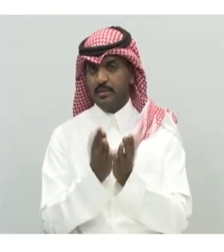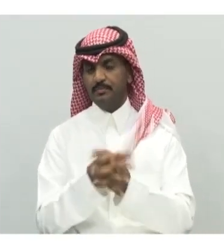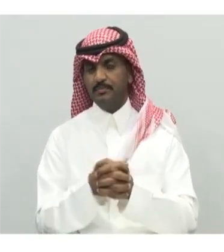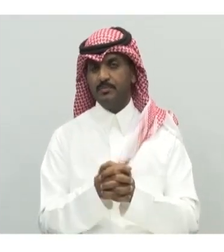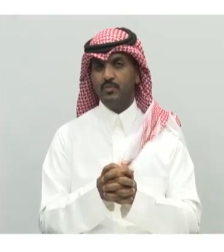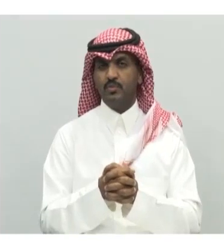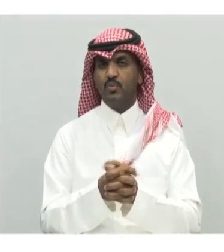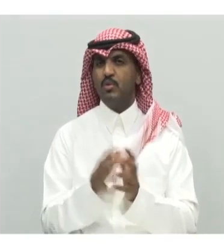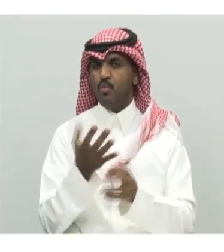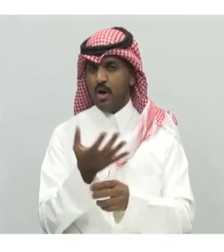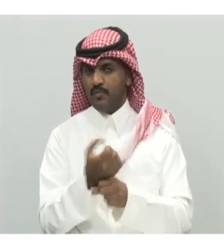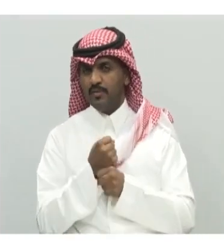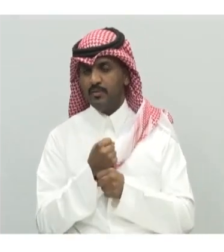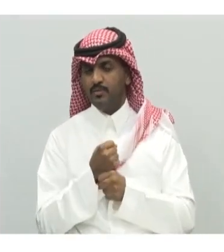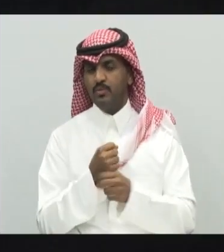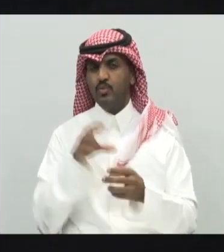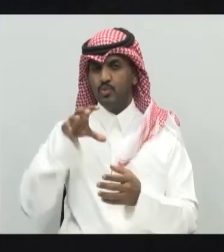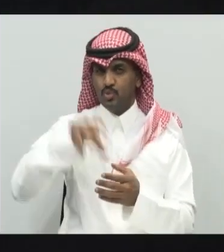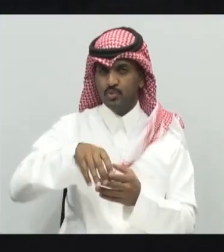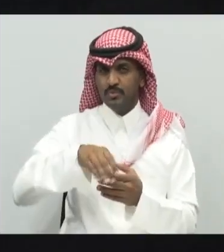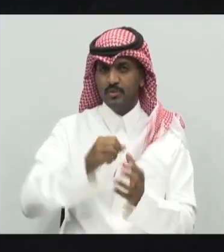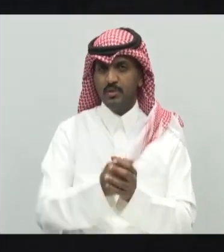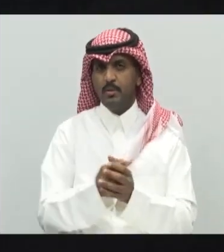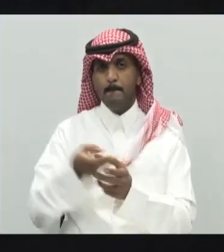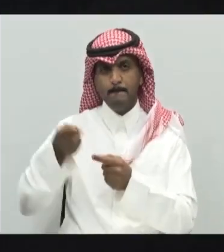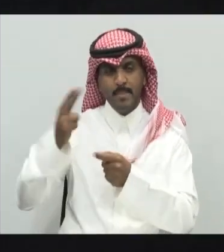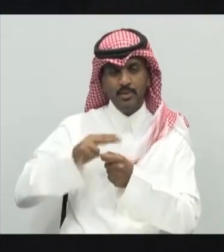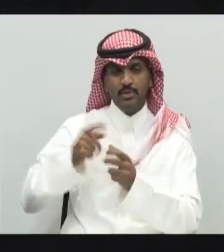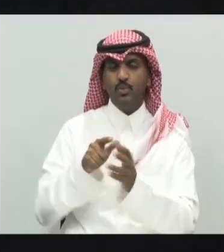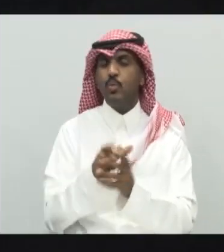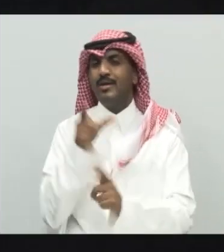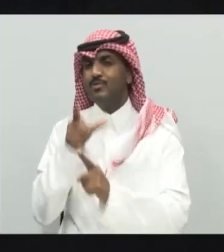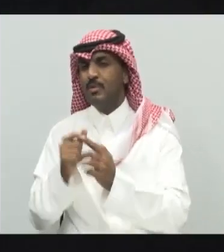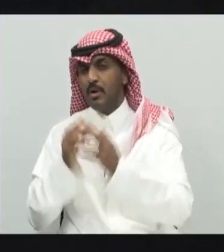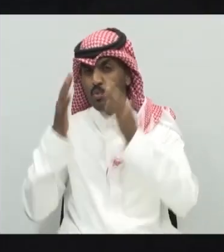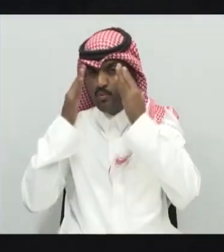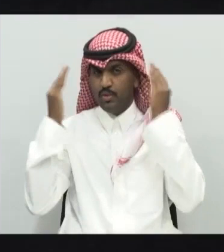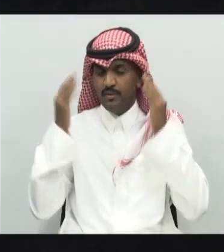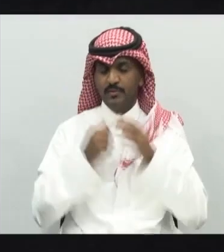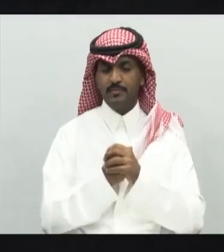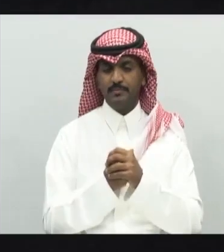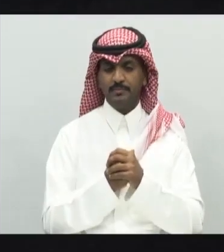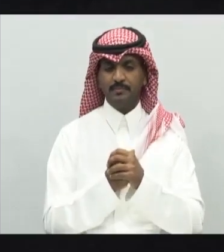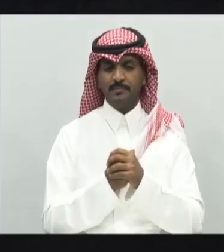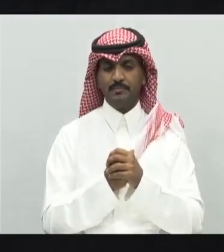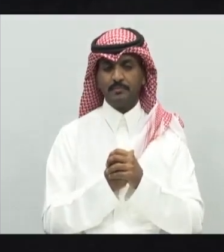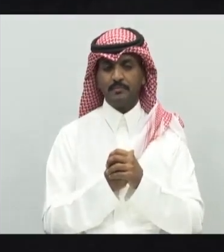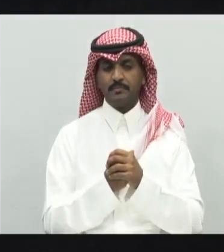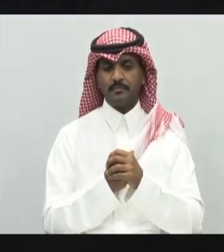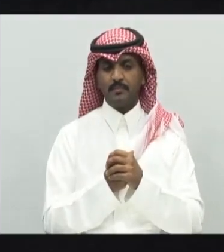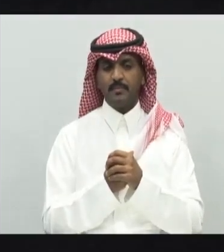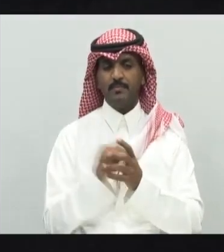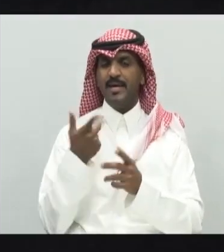والمحافظه عليه ووجود المرجع للكتب وللعلماء والمثقفين ما هي هذه